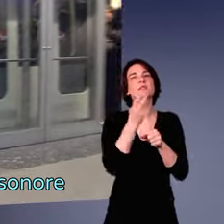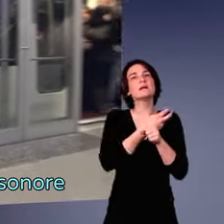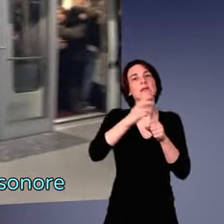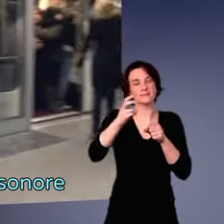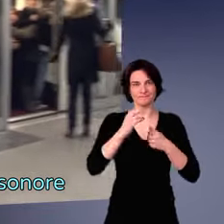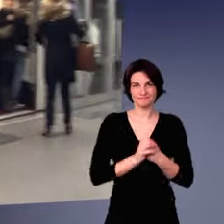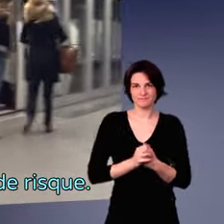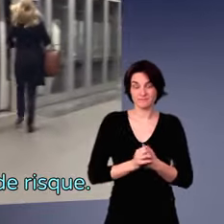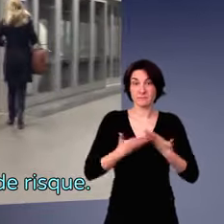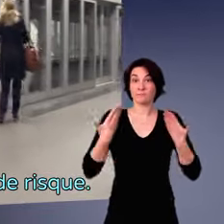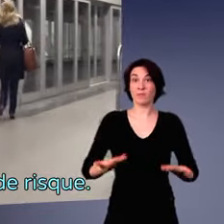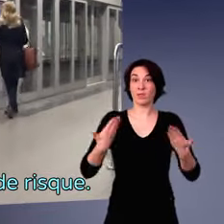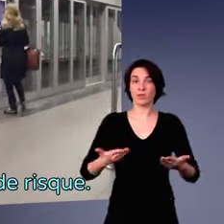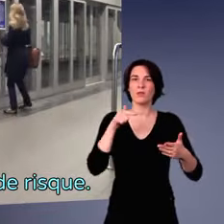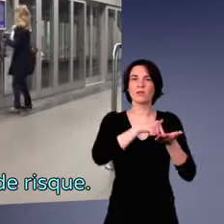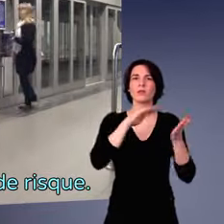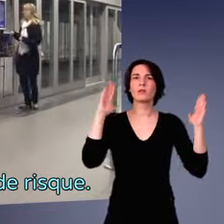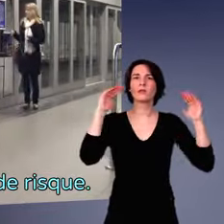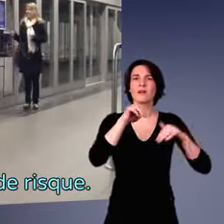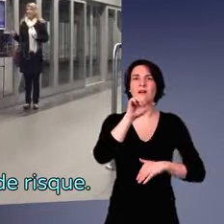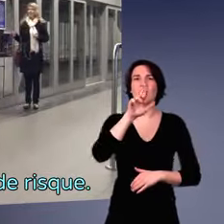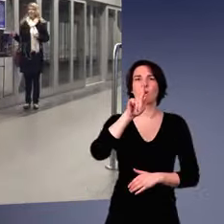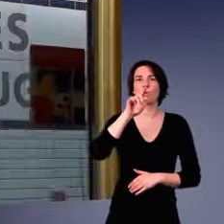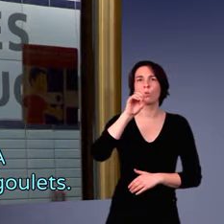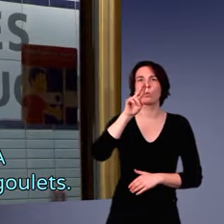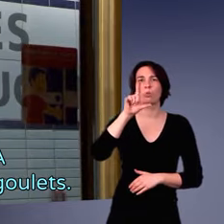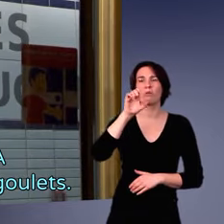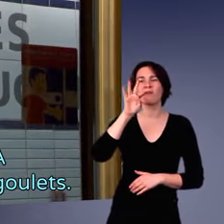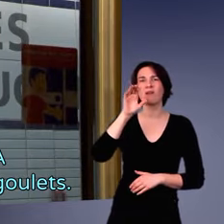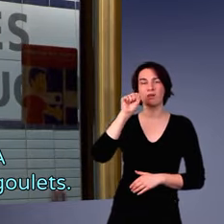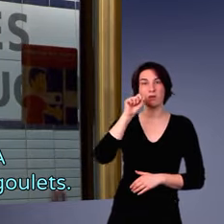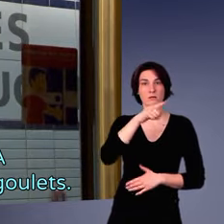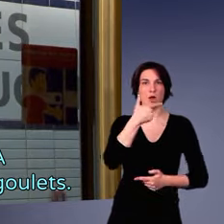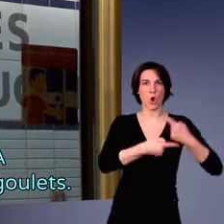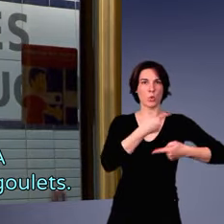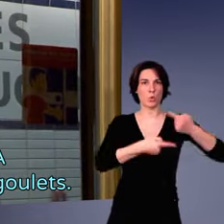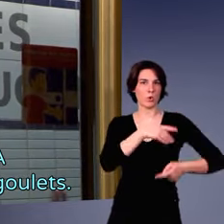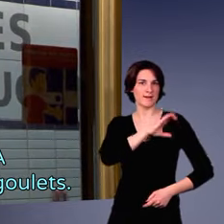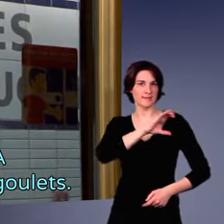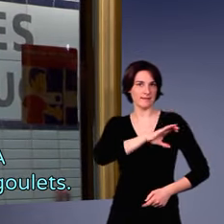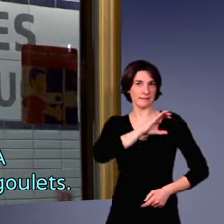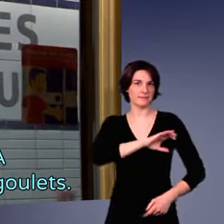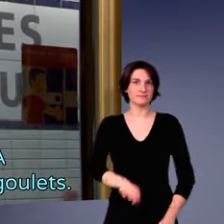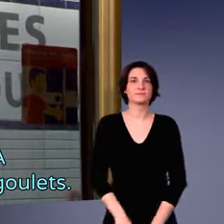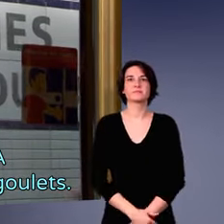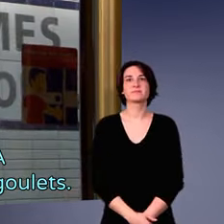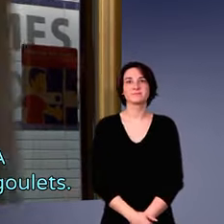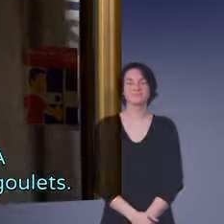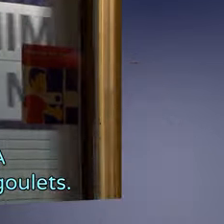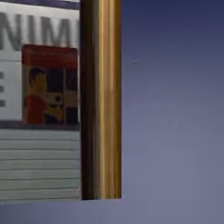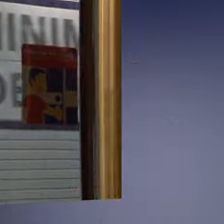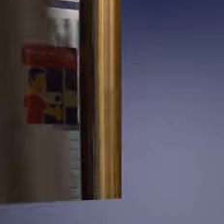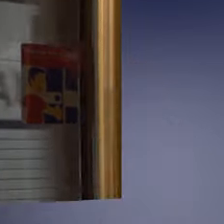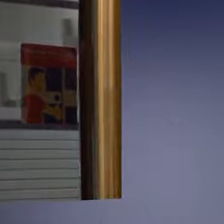d'un signal sonore permettent de ne pas prendre de risque les essais sur la ligne A sont déjà en cours station